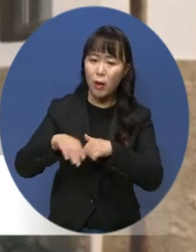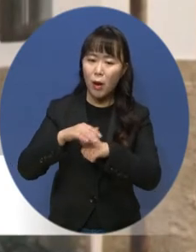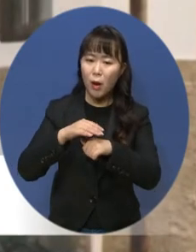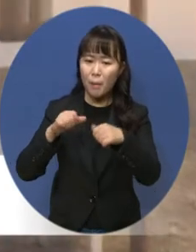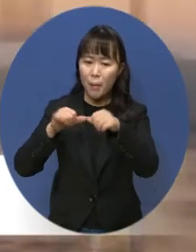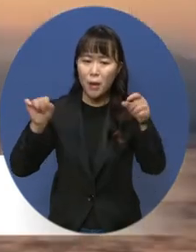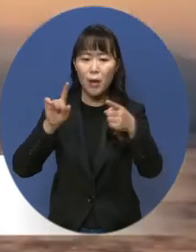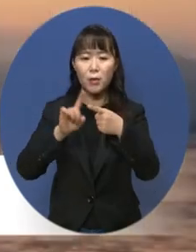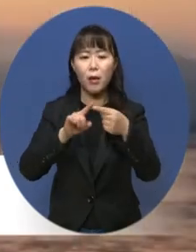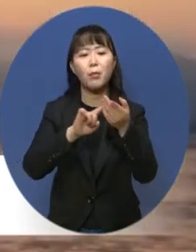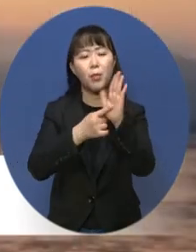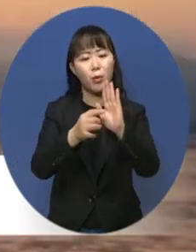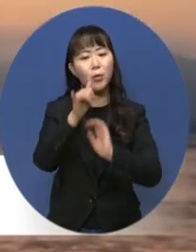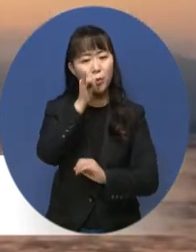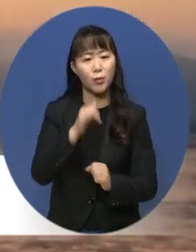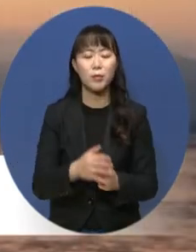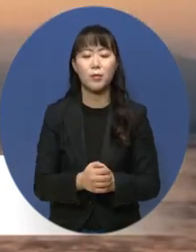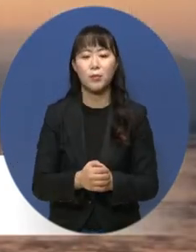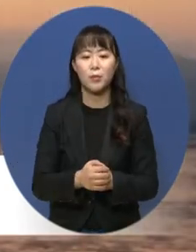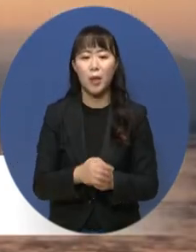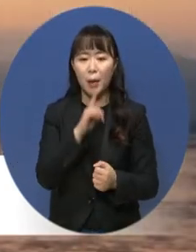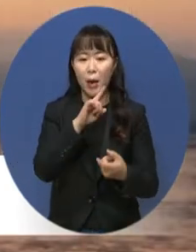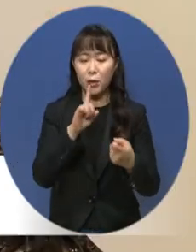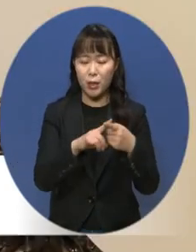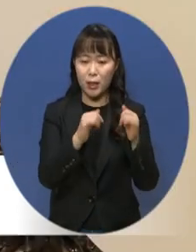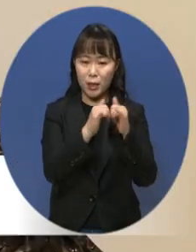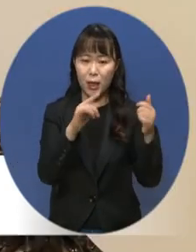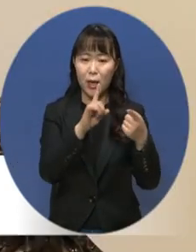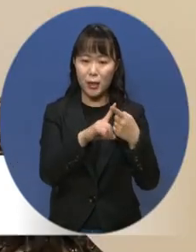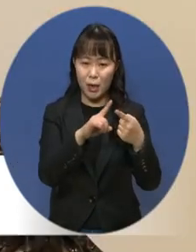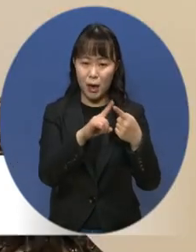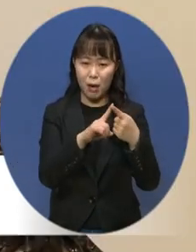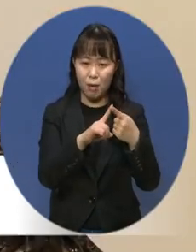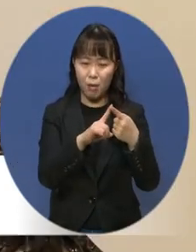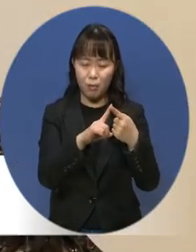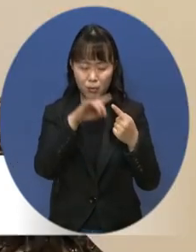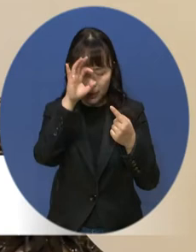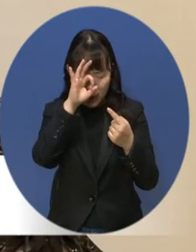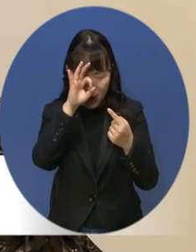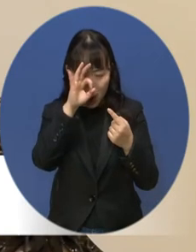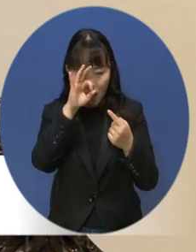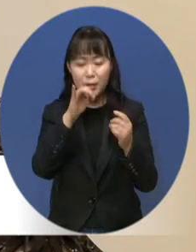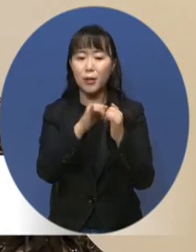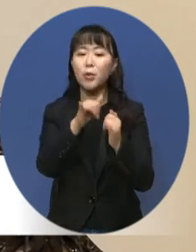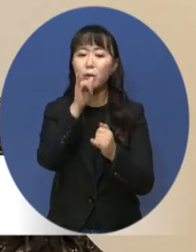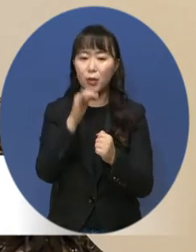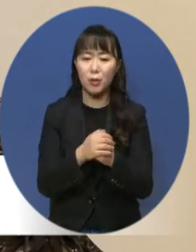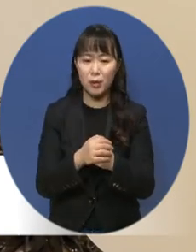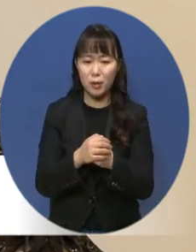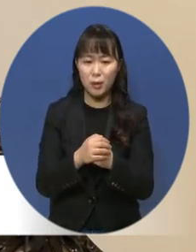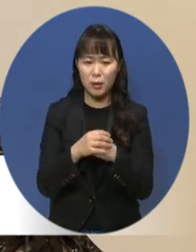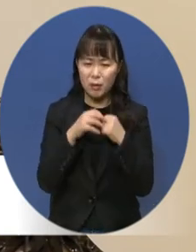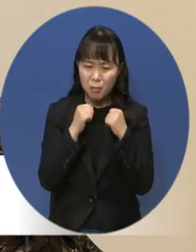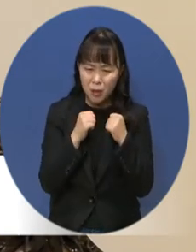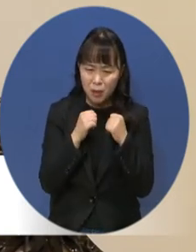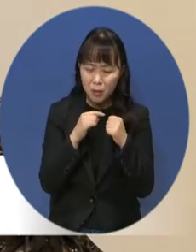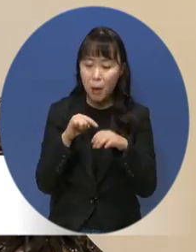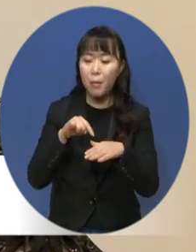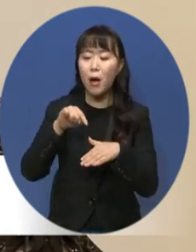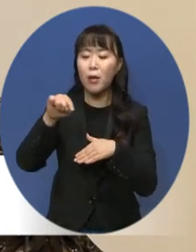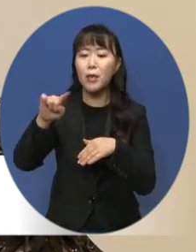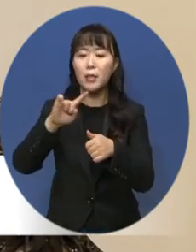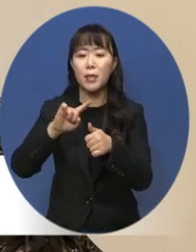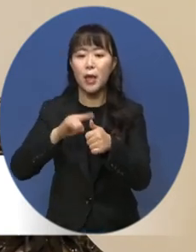표현한 작업도 있고 또 말 그대로 인간에 대한 탐구를 1 작가님도 계시고 리부 에만 이따가 밖으로